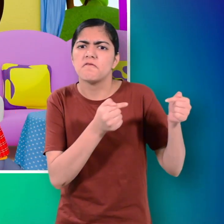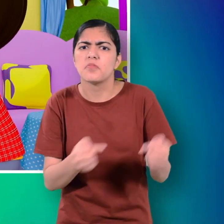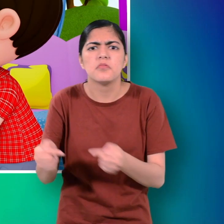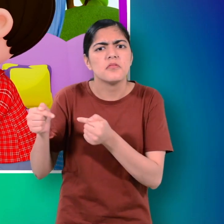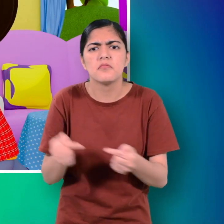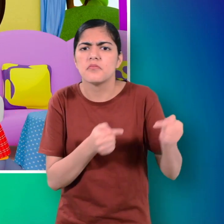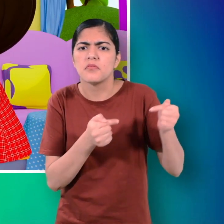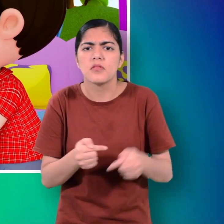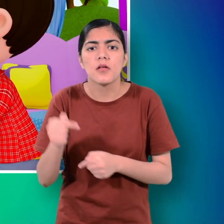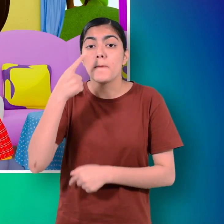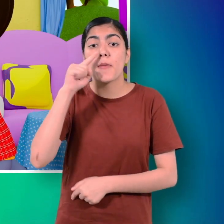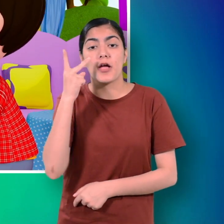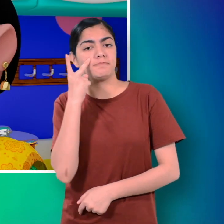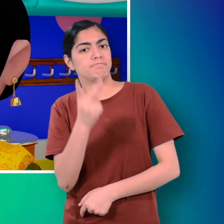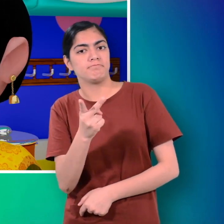खाऊंगा।